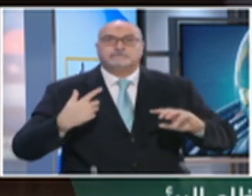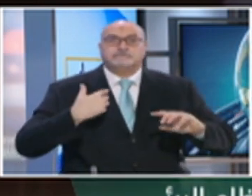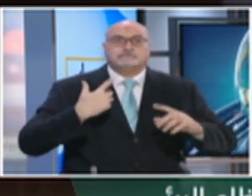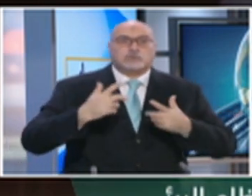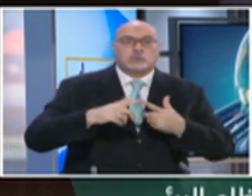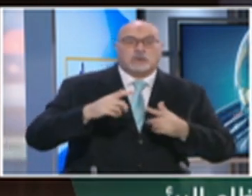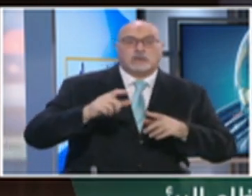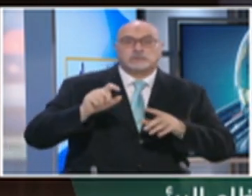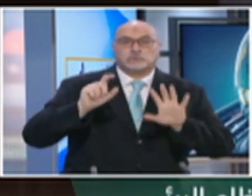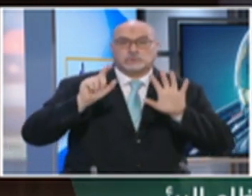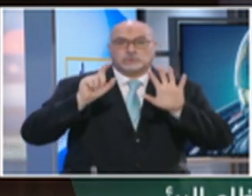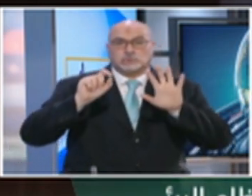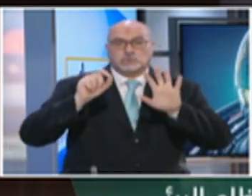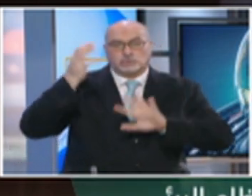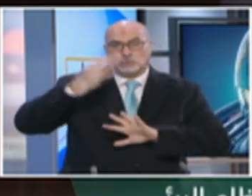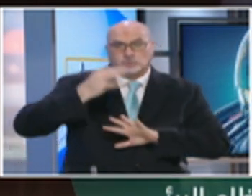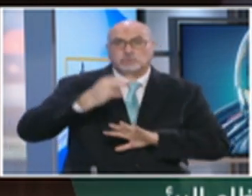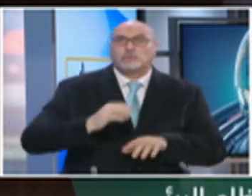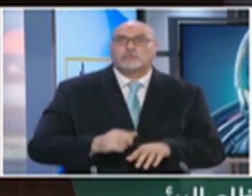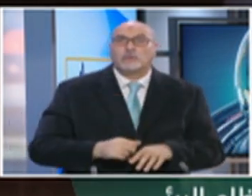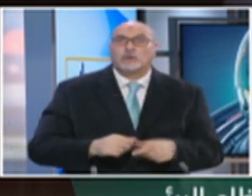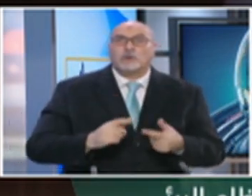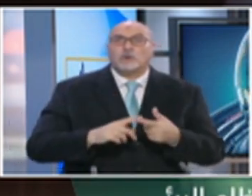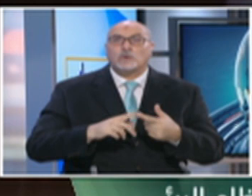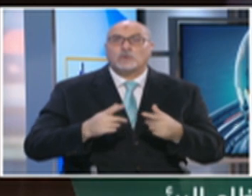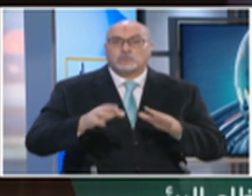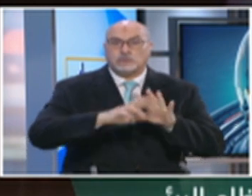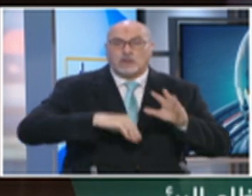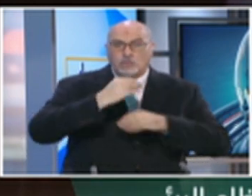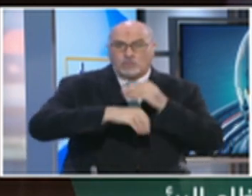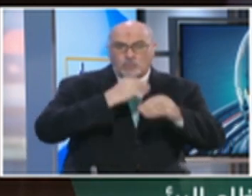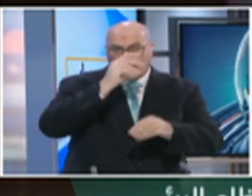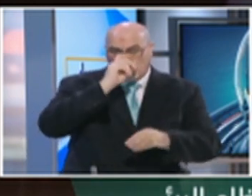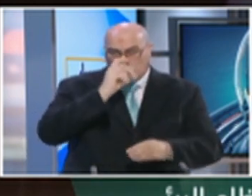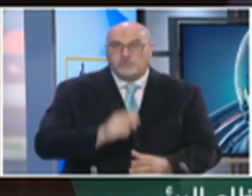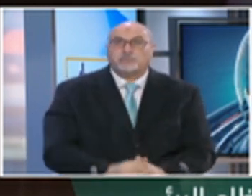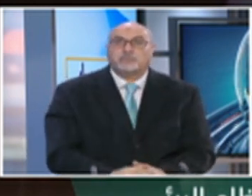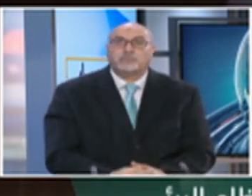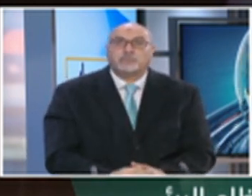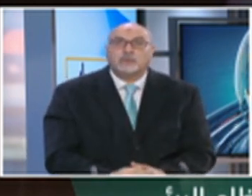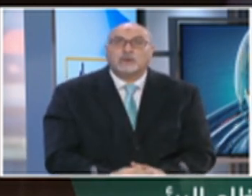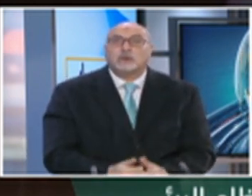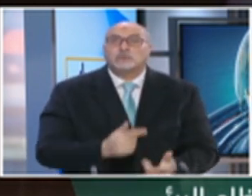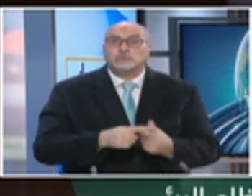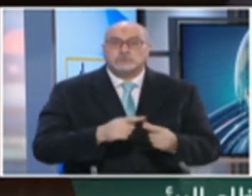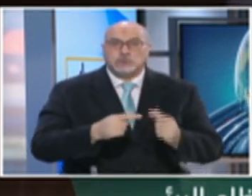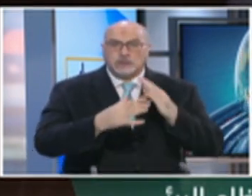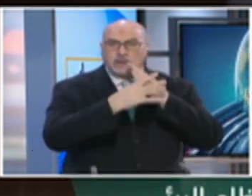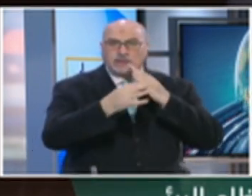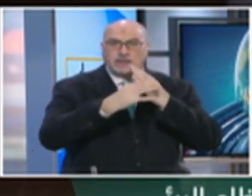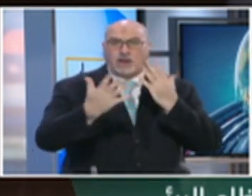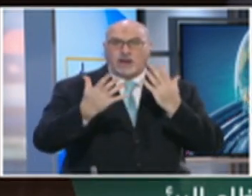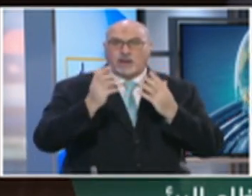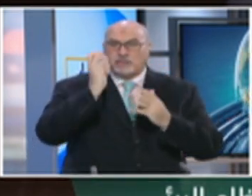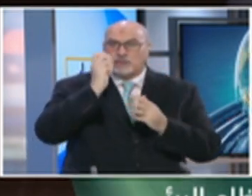حاليا هذه النسبة 8% على مستوى الدول العربية، فيما تجاوز عدد المشتركين في الانترنت المحمول